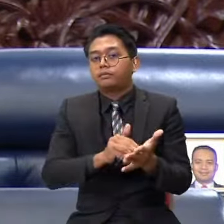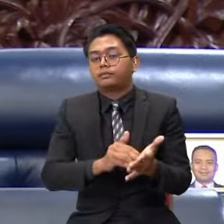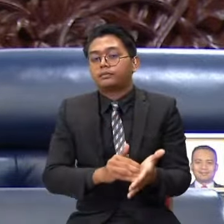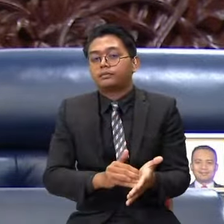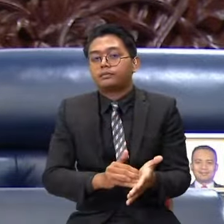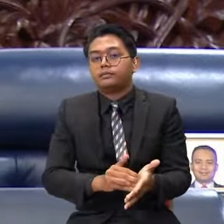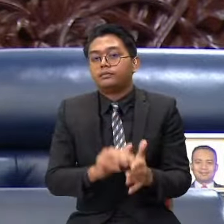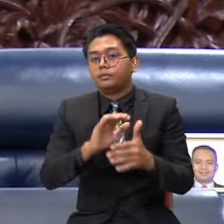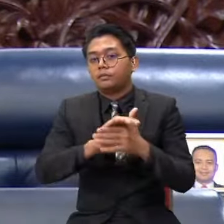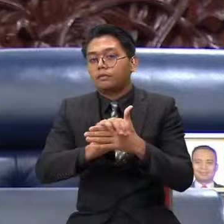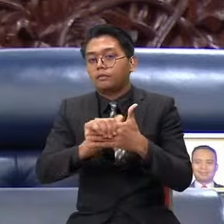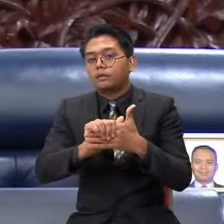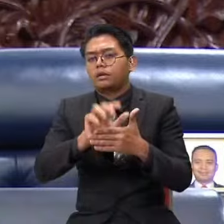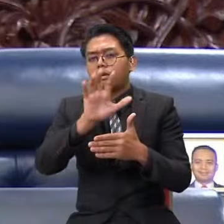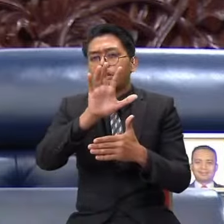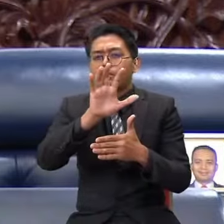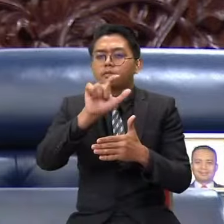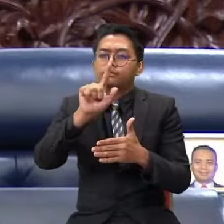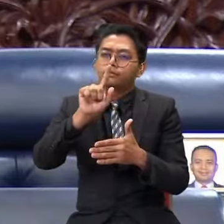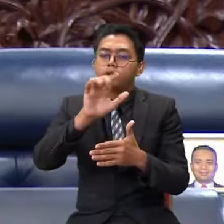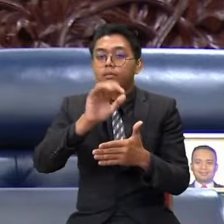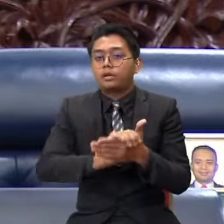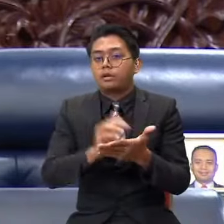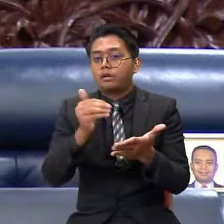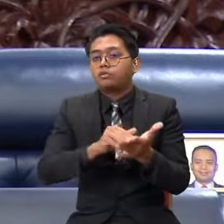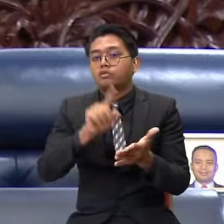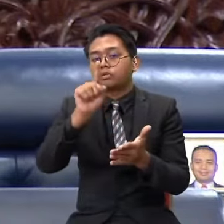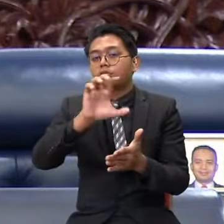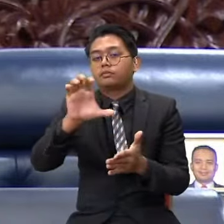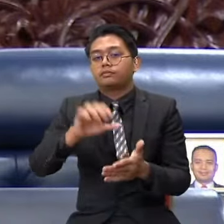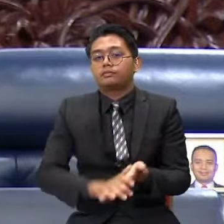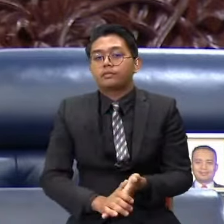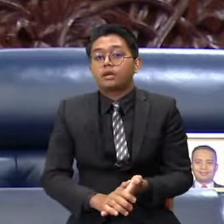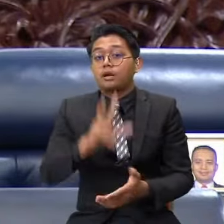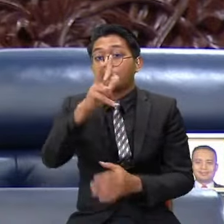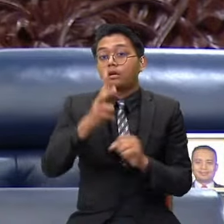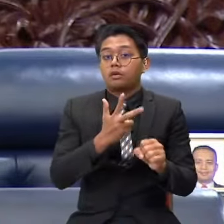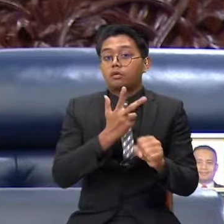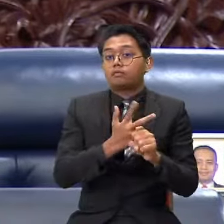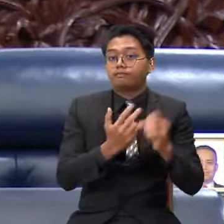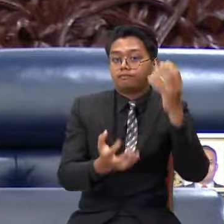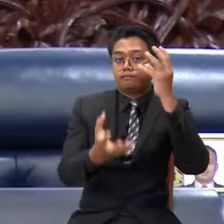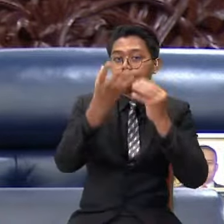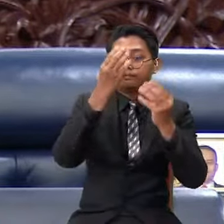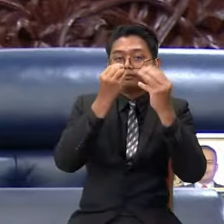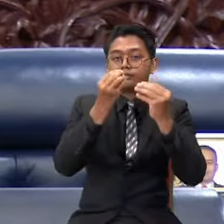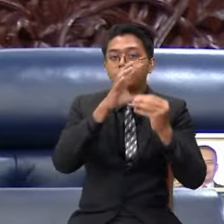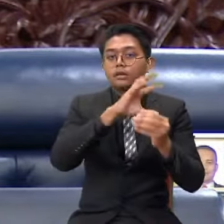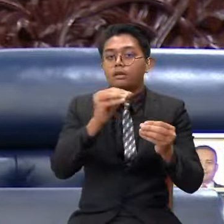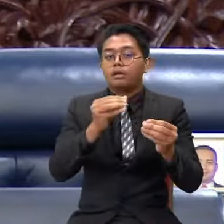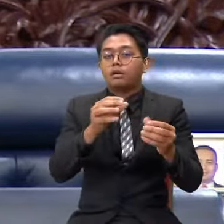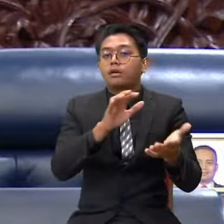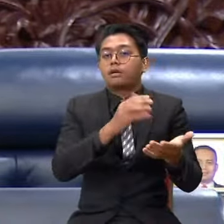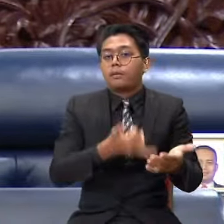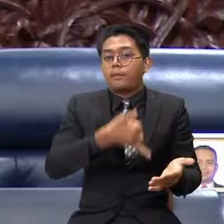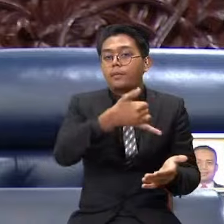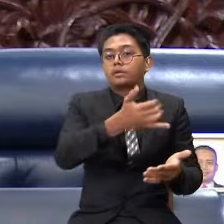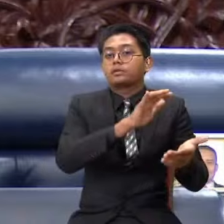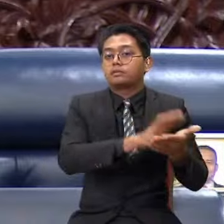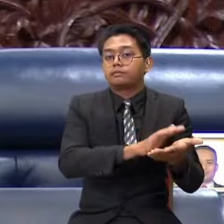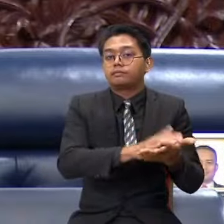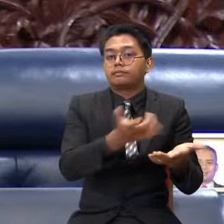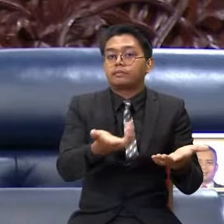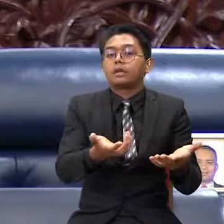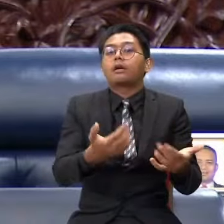5000 5100 lebih Oke jadi semasa tahun mereka belajar Mereka belajar di kelas mereka pergi ke Syarikat